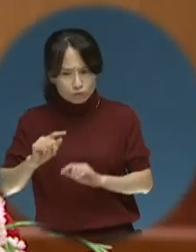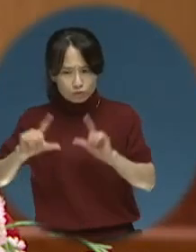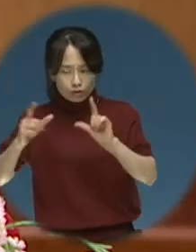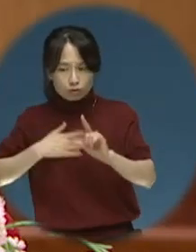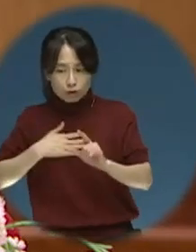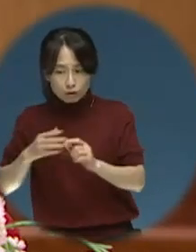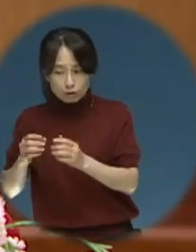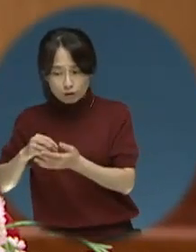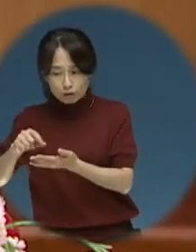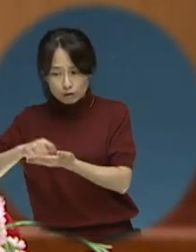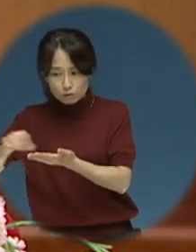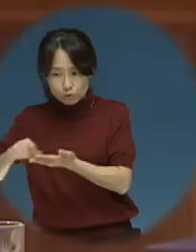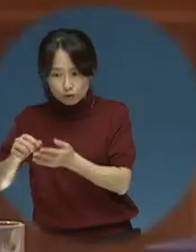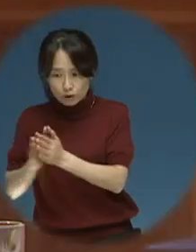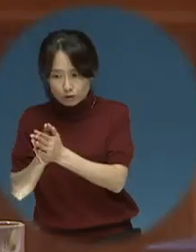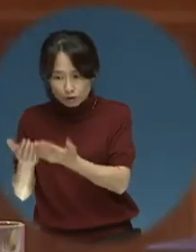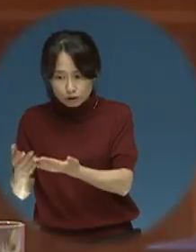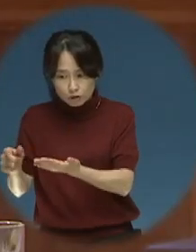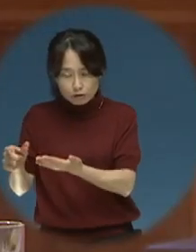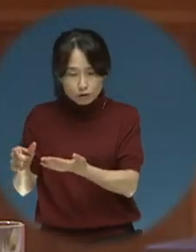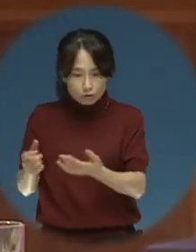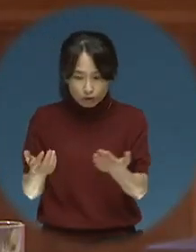글하고 맞춰보니까 그게 제 글이었어요.